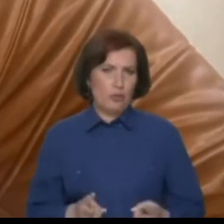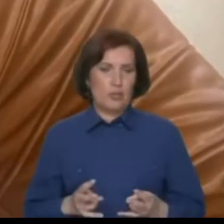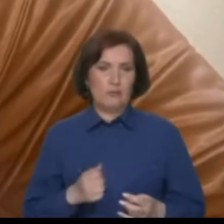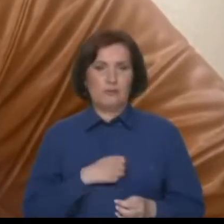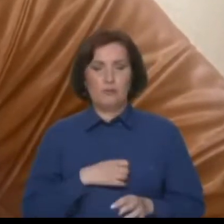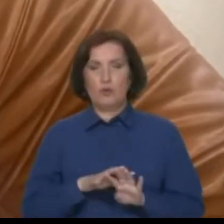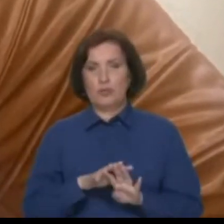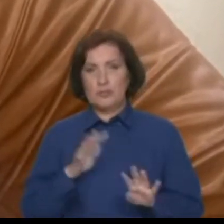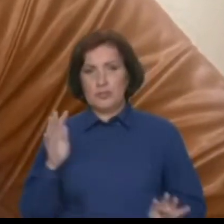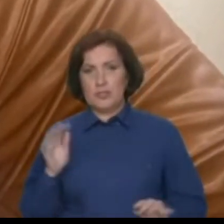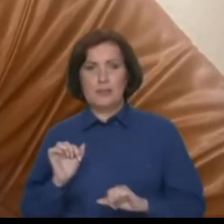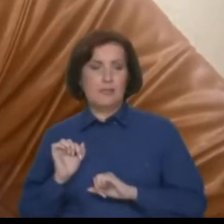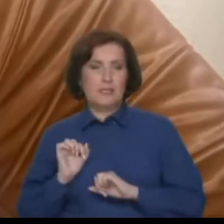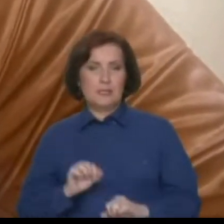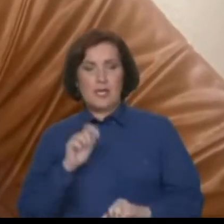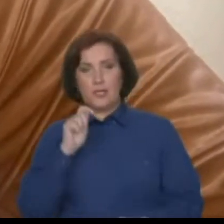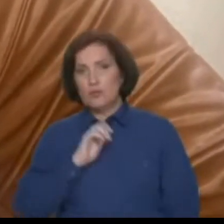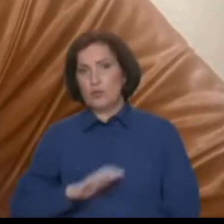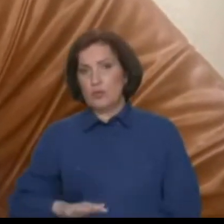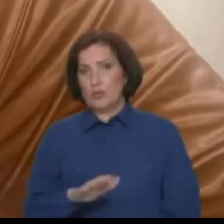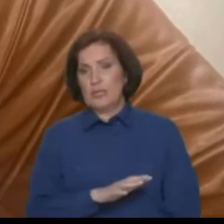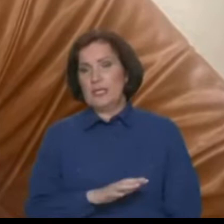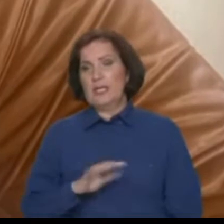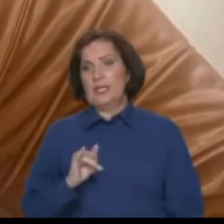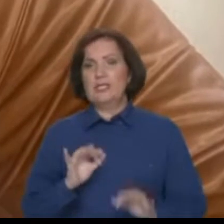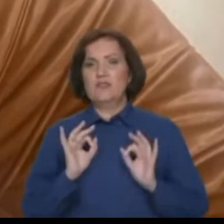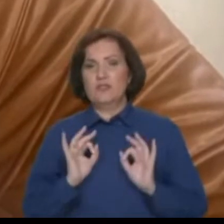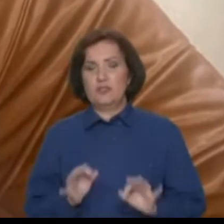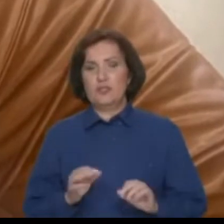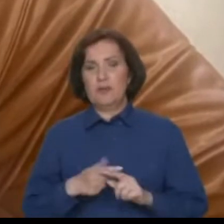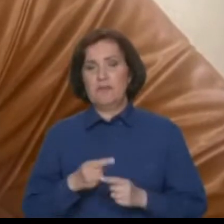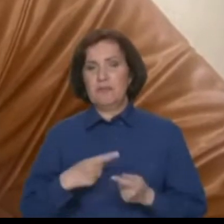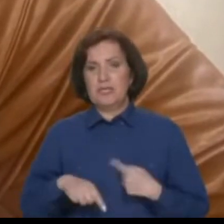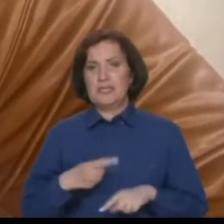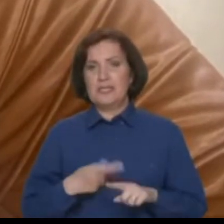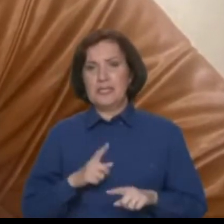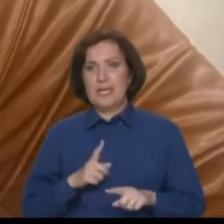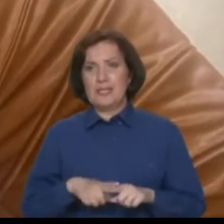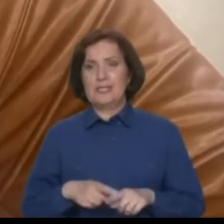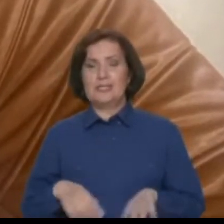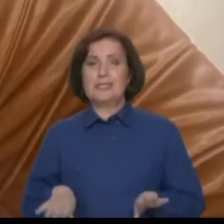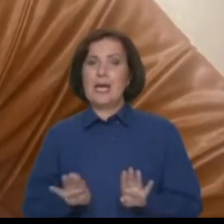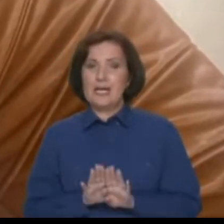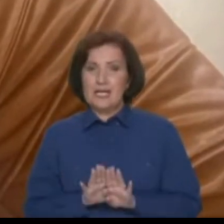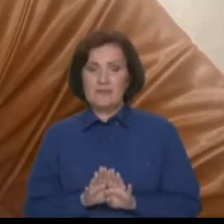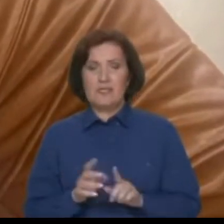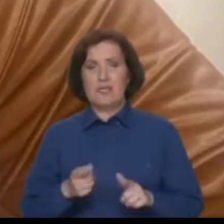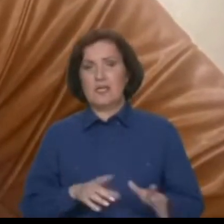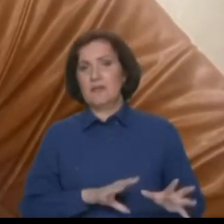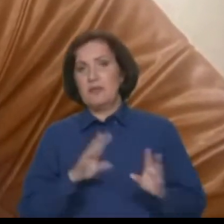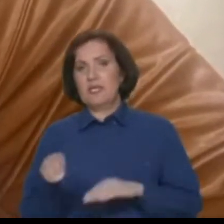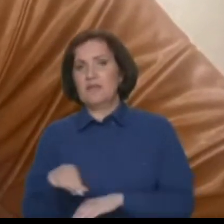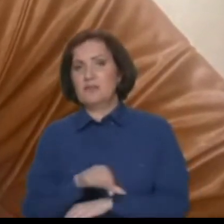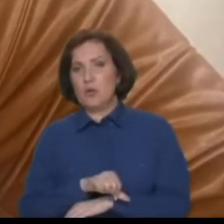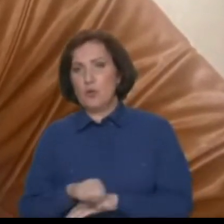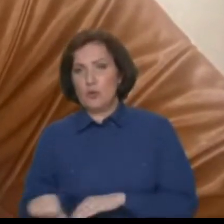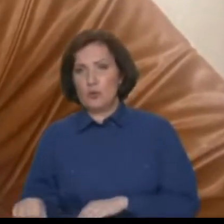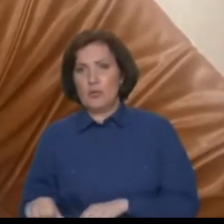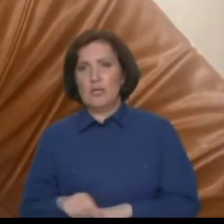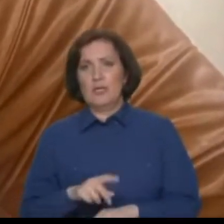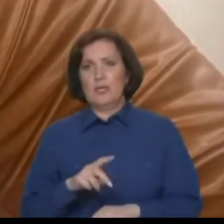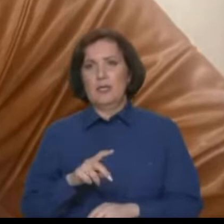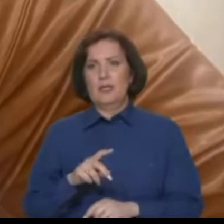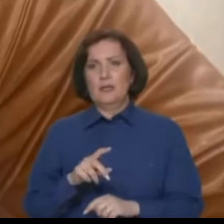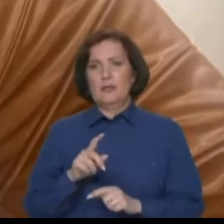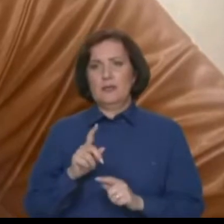Збройним силам захисту України. І далі, звичайно, це той бізнес, який закрився, який переїхав за кордон, і